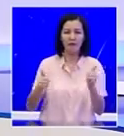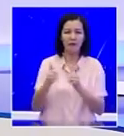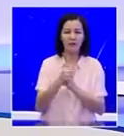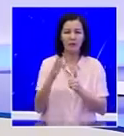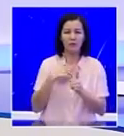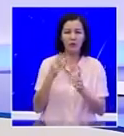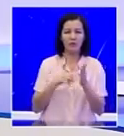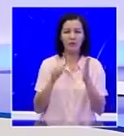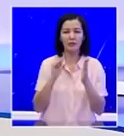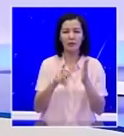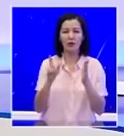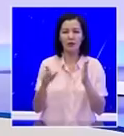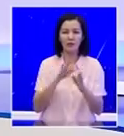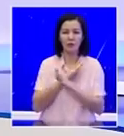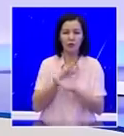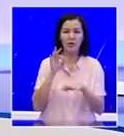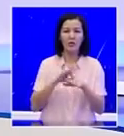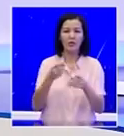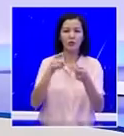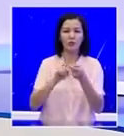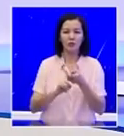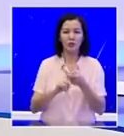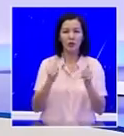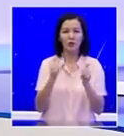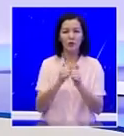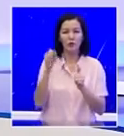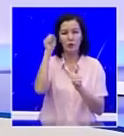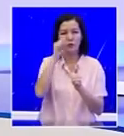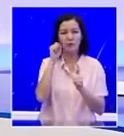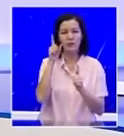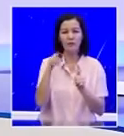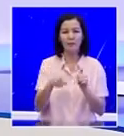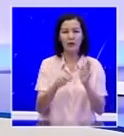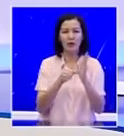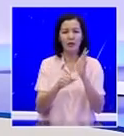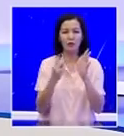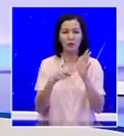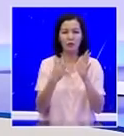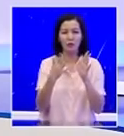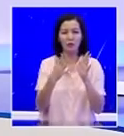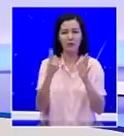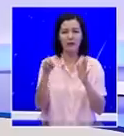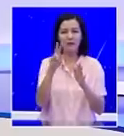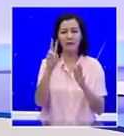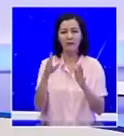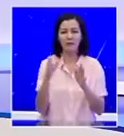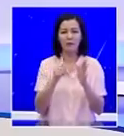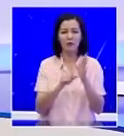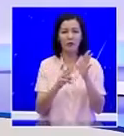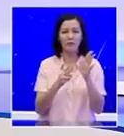асып түсті. 80 мыңға жуықтады, ал дертті жұқтырғандар саны көрші Өзбекстанда 1625,